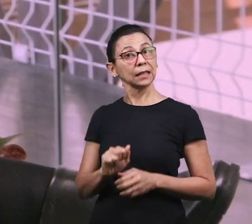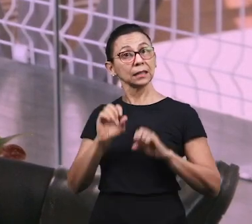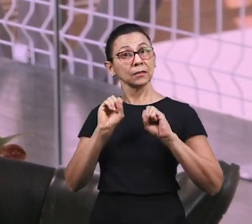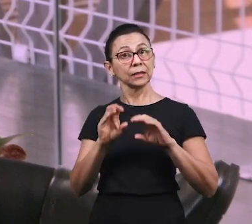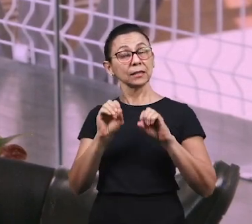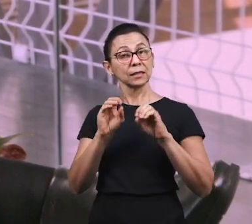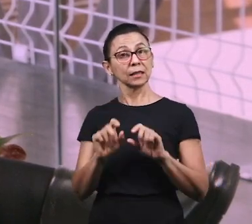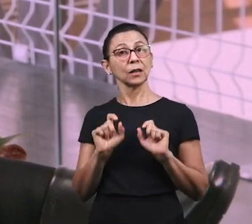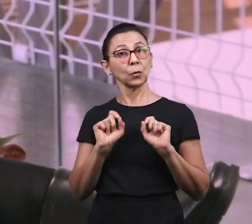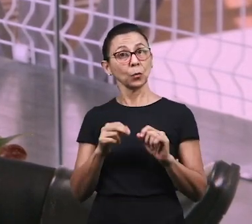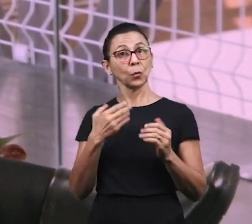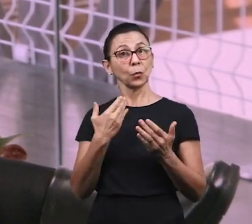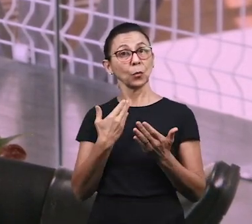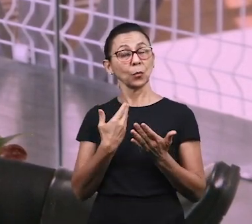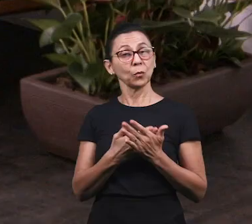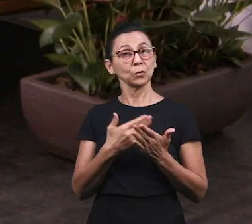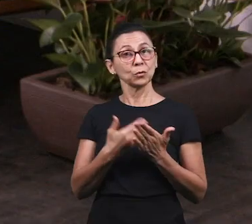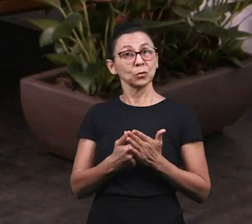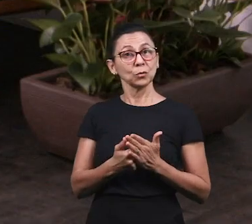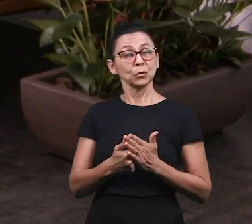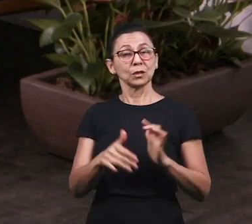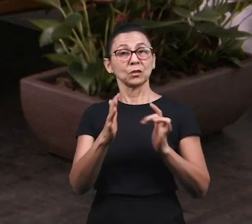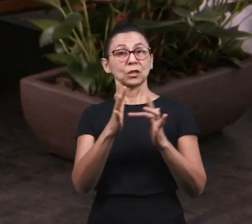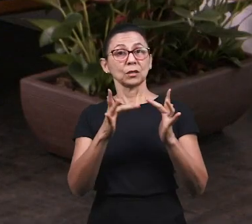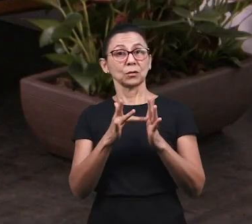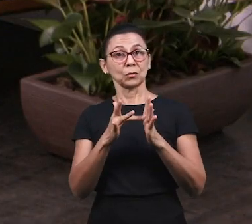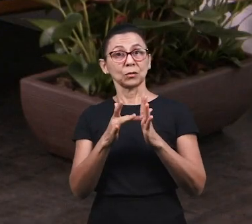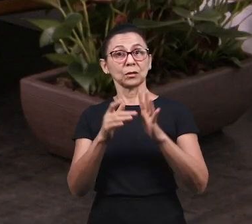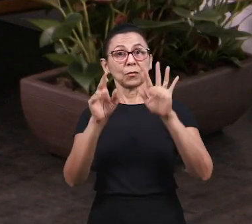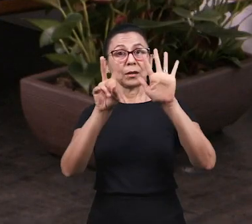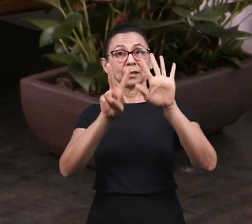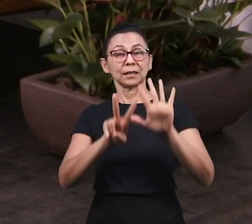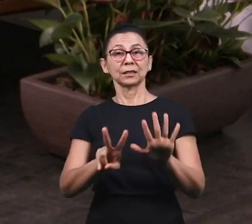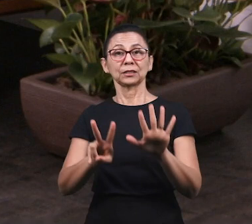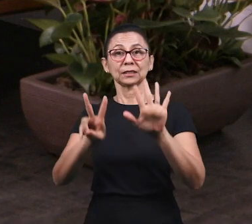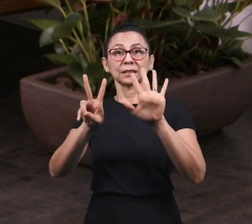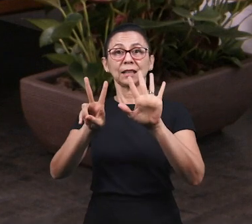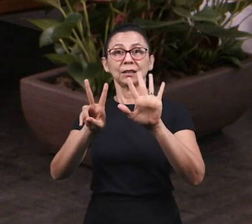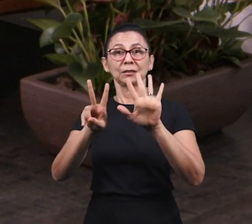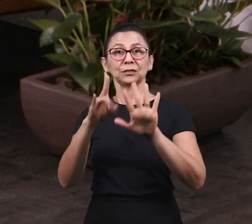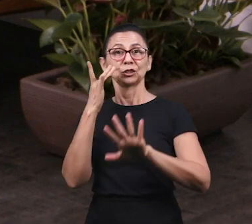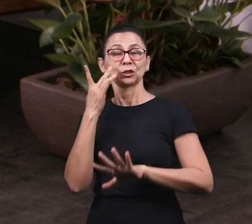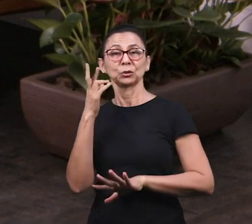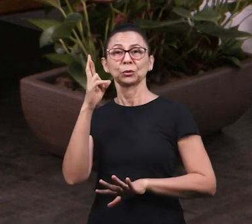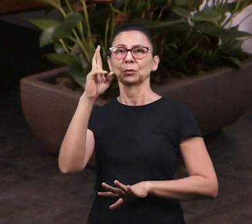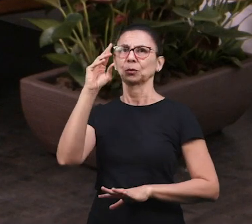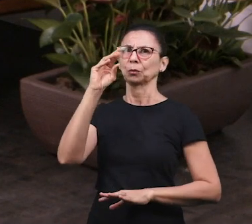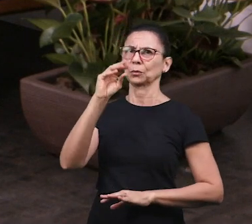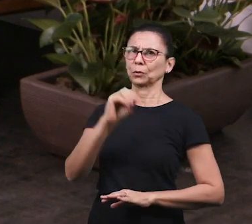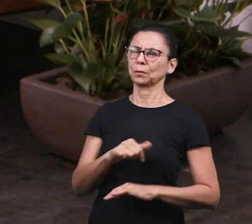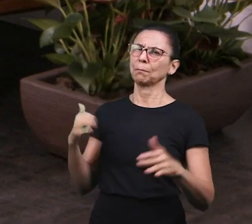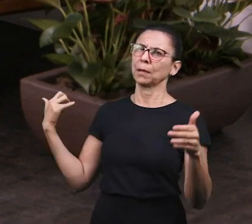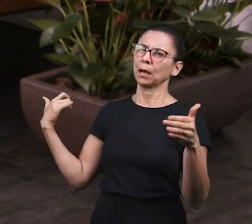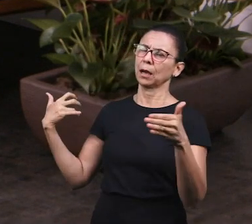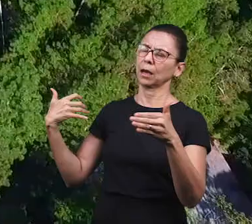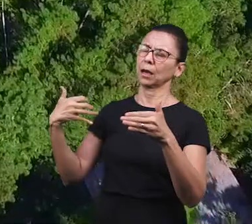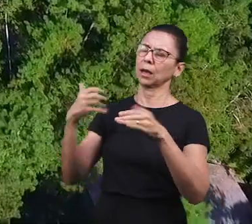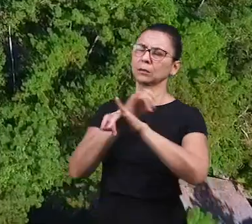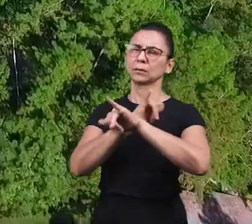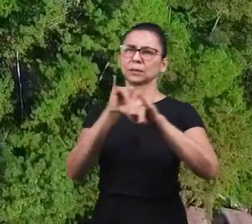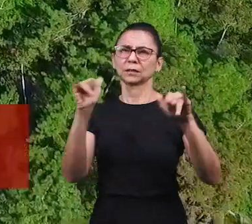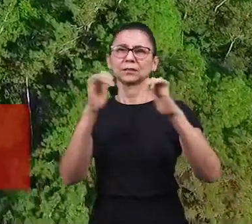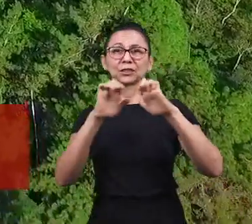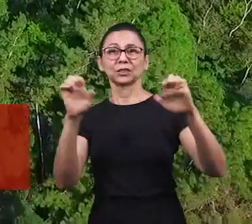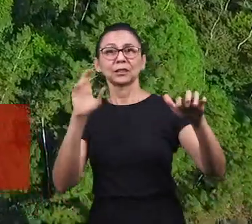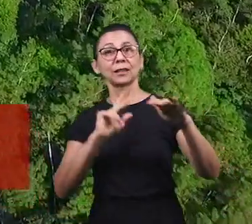l'étude pour les enfants, la professeure va parler sur Jésus et le cache-sale en or. Pendant toute la programmation